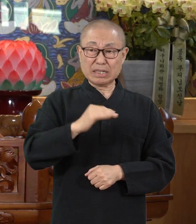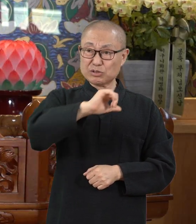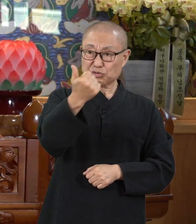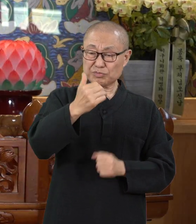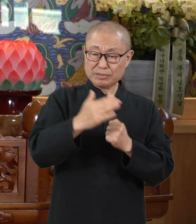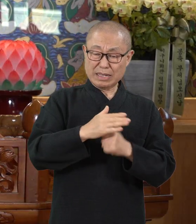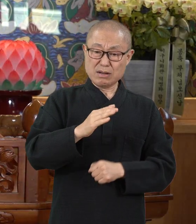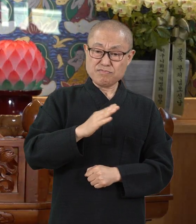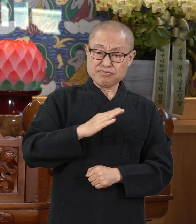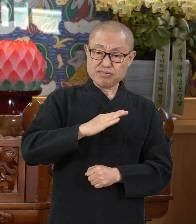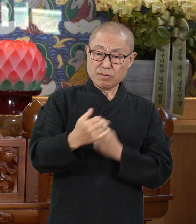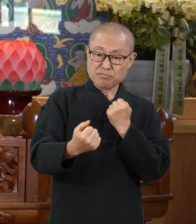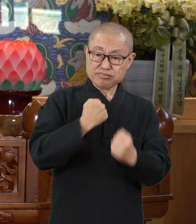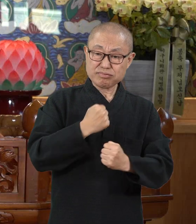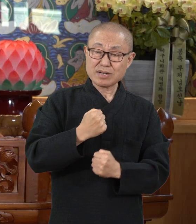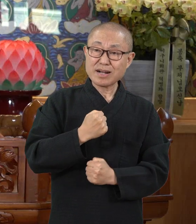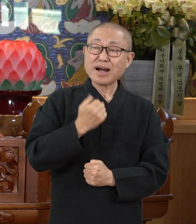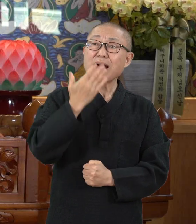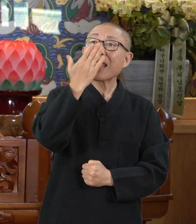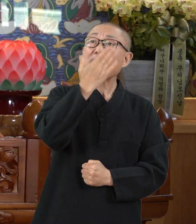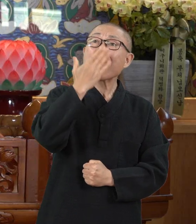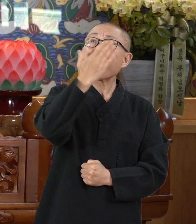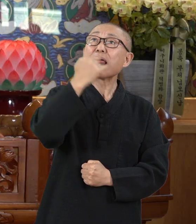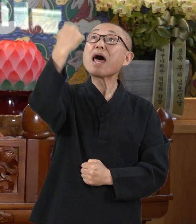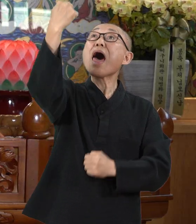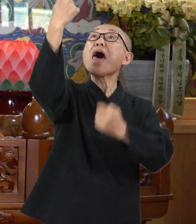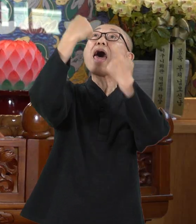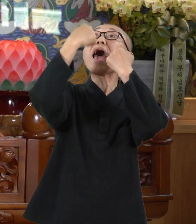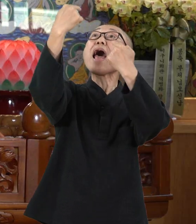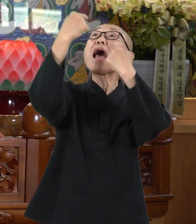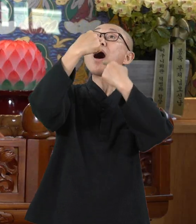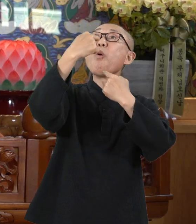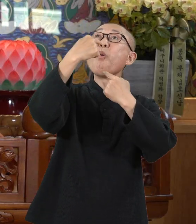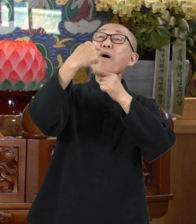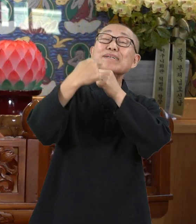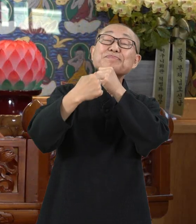공포에 있으면서도 이런 꽃을 또는 누구의